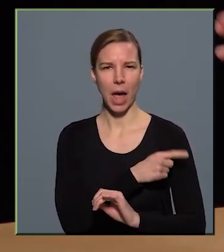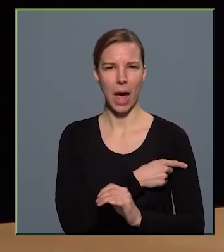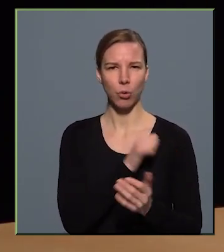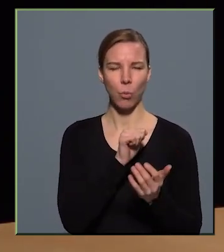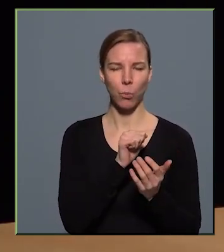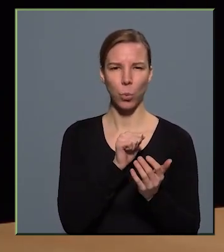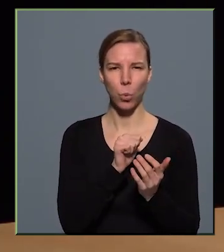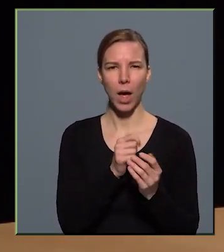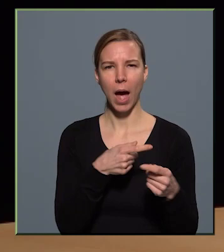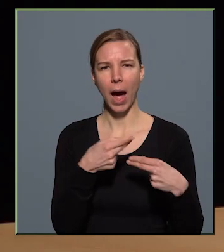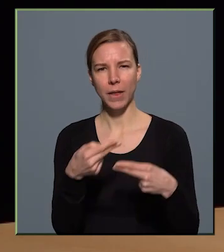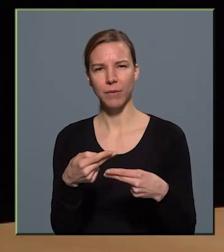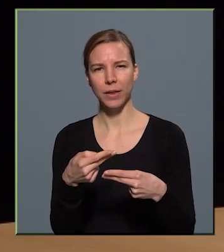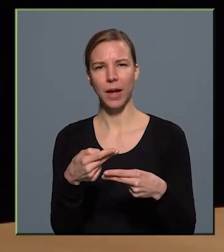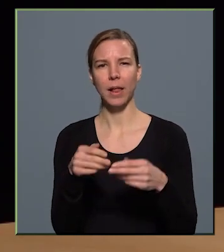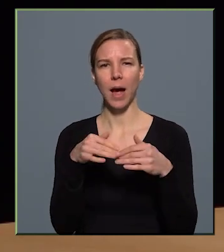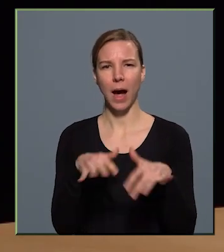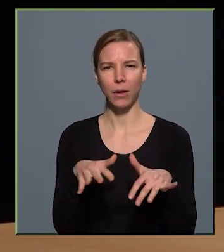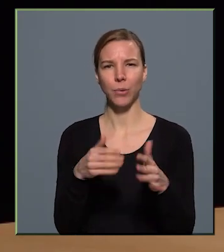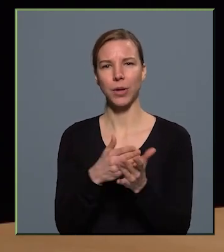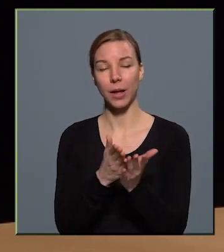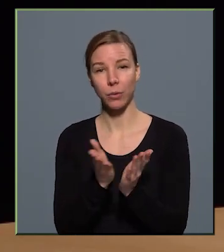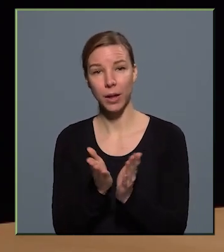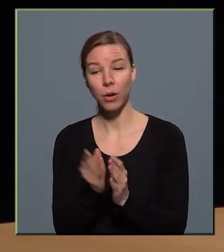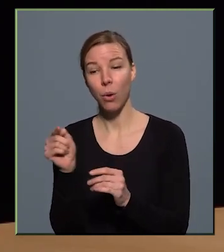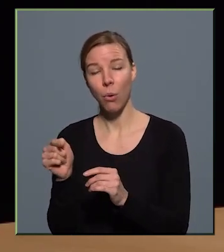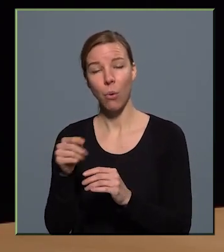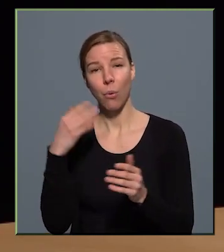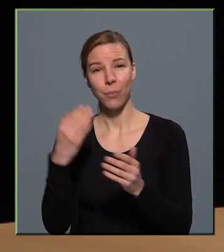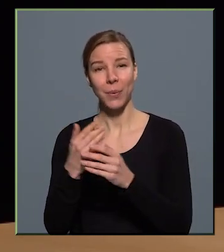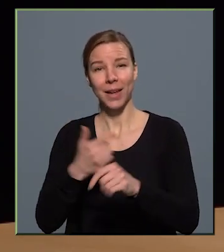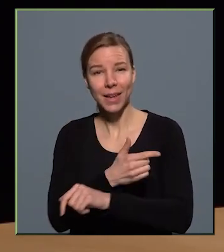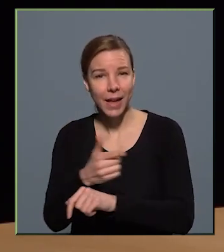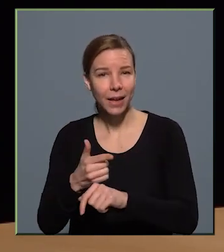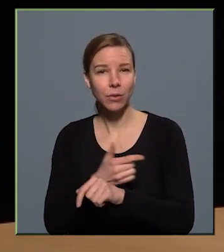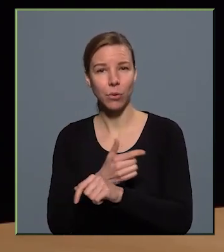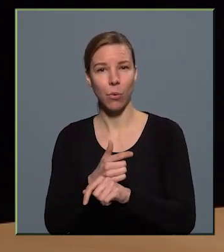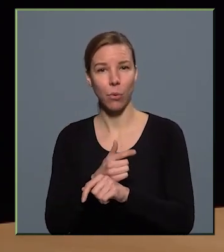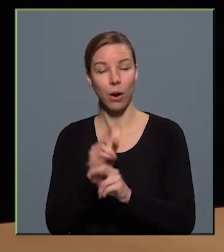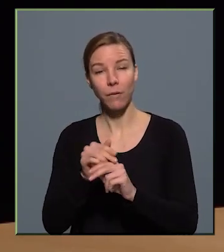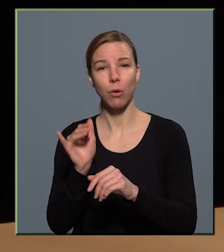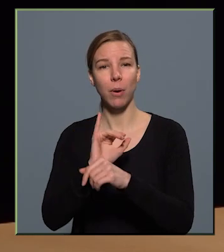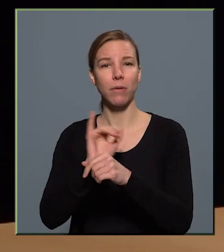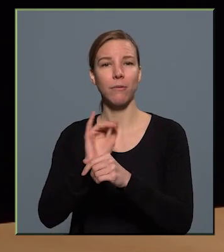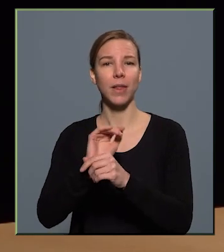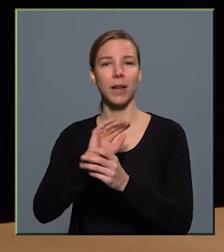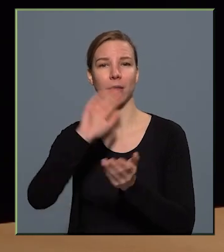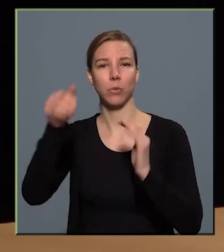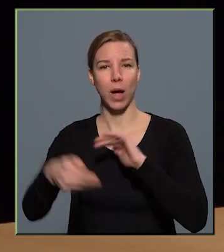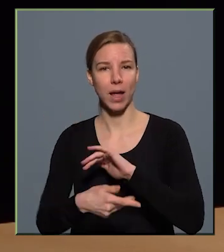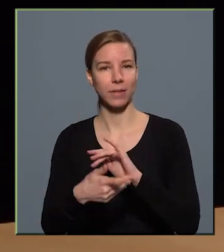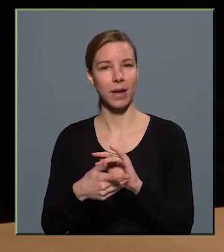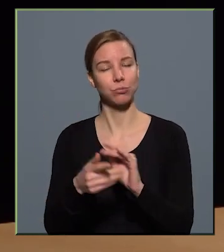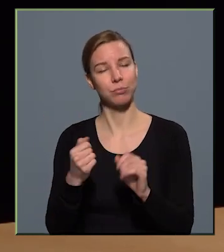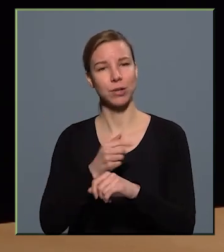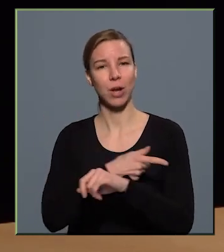hálózat, elosztás, szóval szeretnék ebben, akkor ő szánt rám 2 órát vezérigazgató helyettesként. A mai napig megvan az az A4-es lap, amire lerajzolt ezt